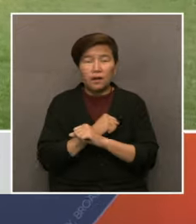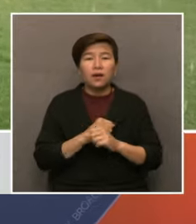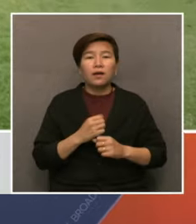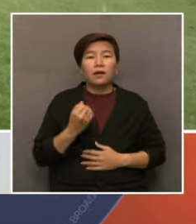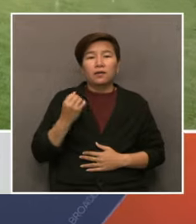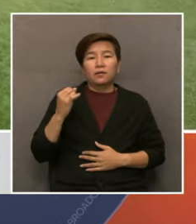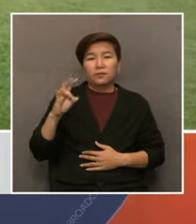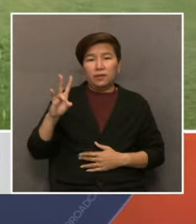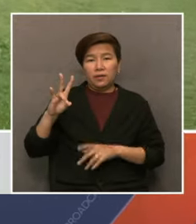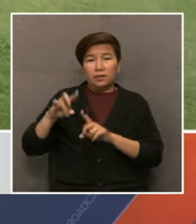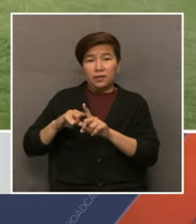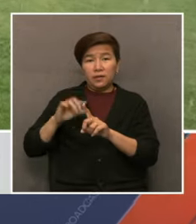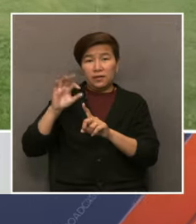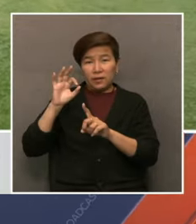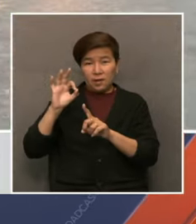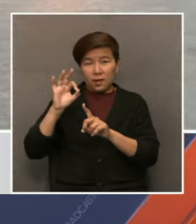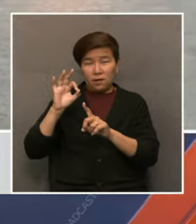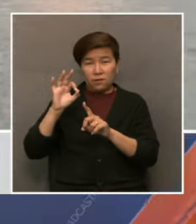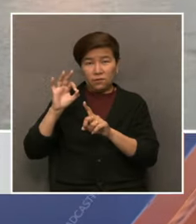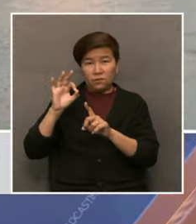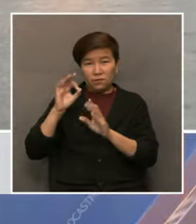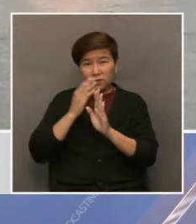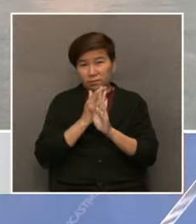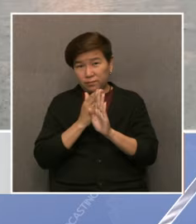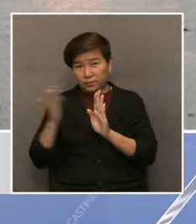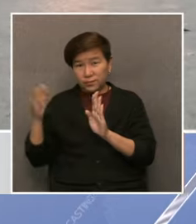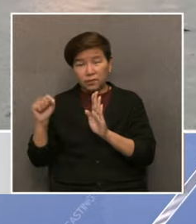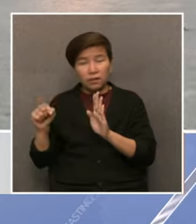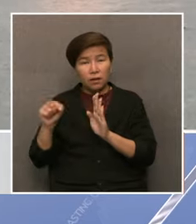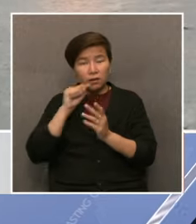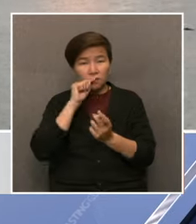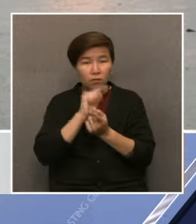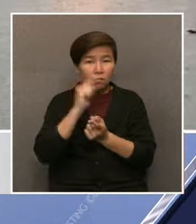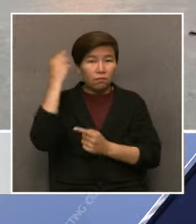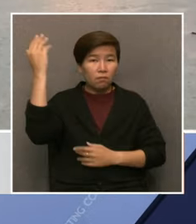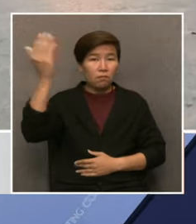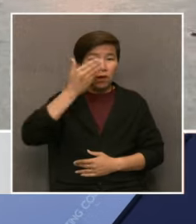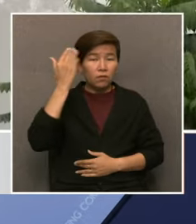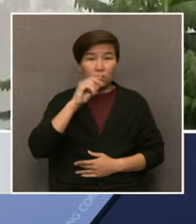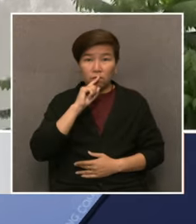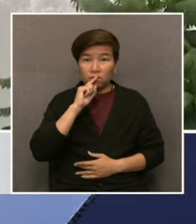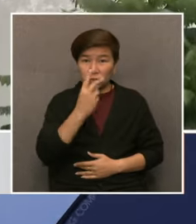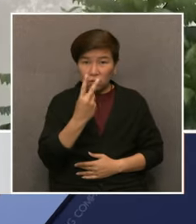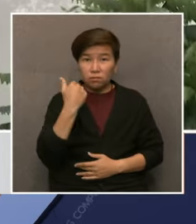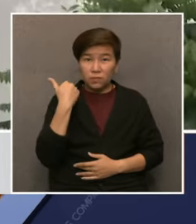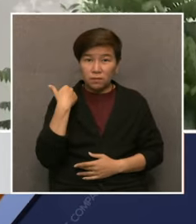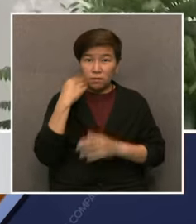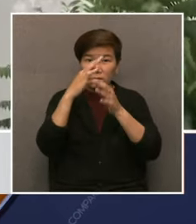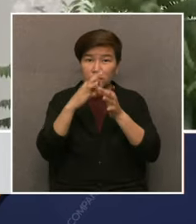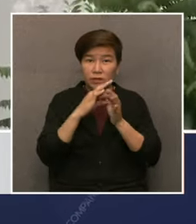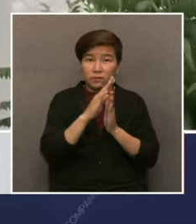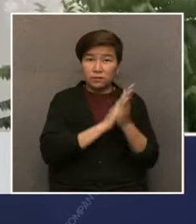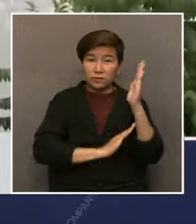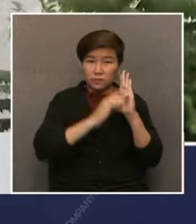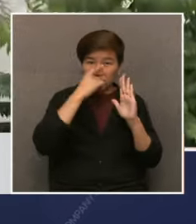ที่อย่างนี้เนี่ยสลายตัวไปแล้วเป็นหย่อมความกดอากาศต่ำแล้วมันจะมีพายุลูกไหนส่งผลกระทบถึงไทยต่อไปไหมครับท่านผอ.ครับ ตอนนี้นะ